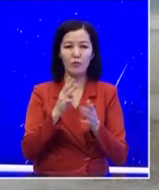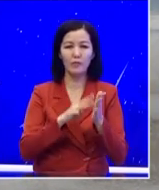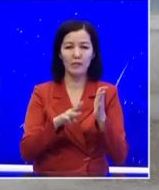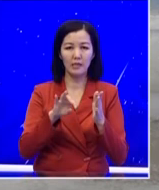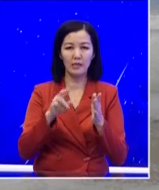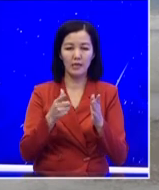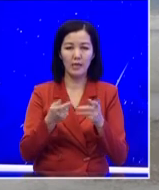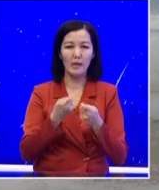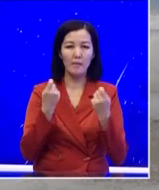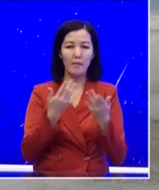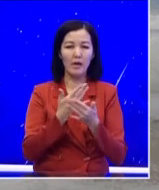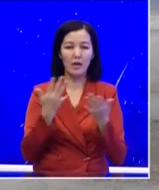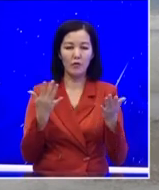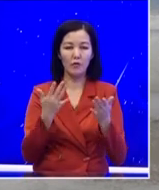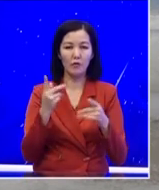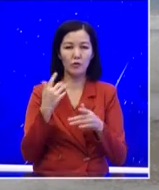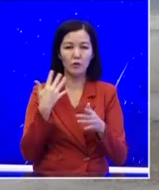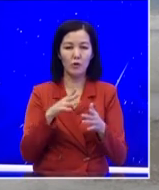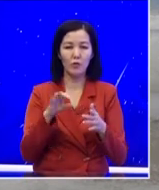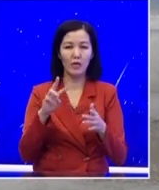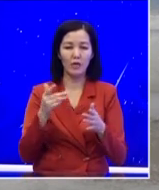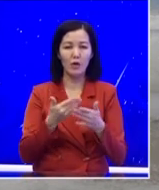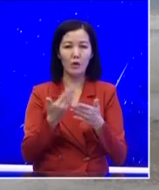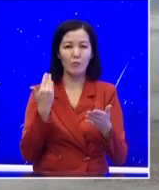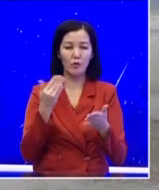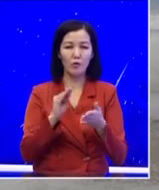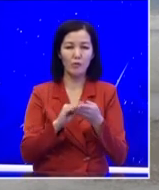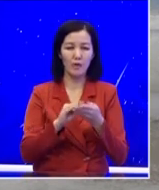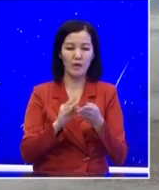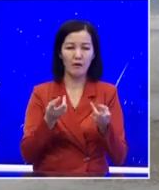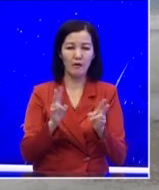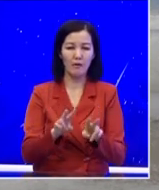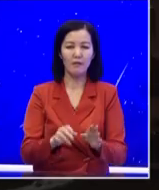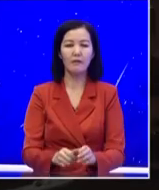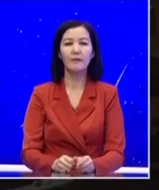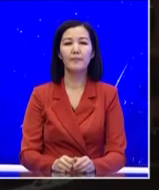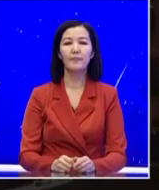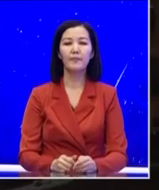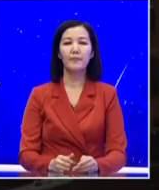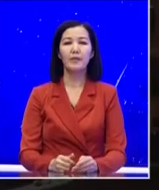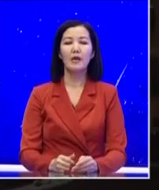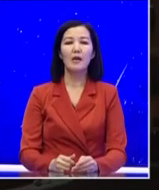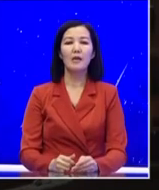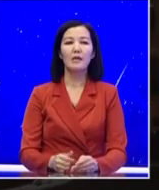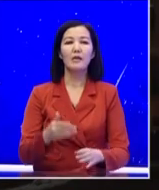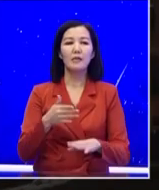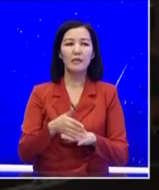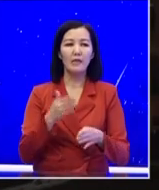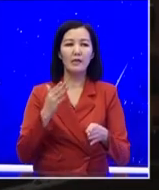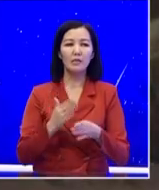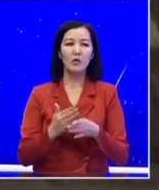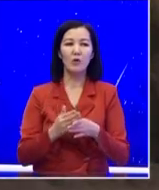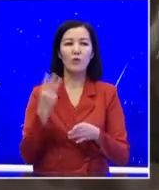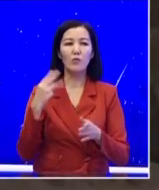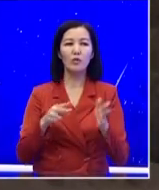теңге, макарон өнімдері 150 теңге. Яғни бұрынғы баға сол қалпында қалды. Алдындағы нам шаруа қожалығы осы жылы